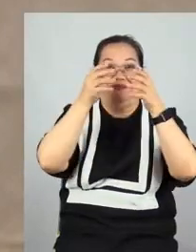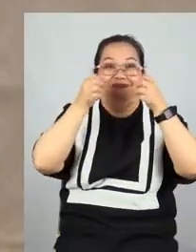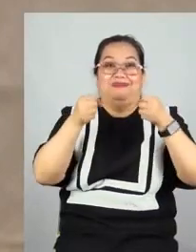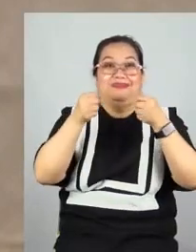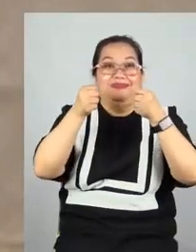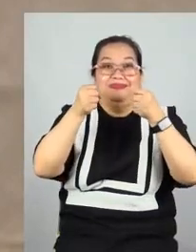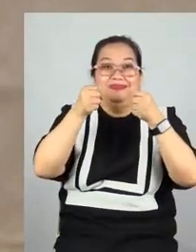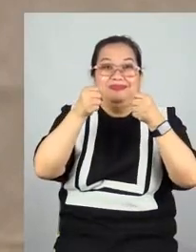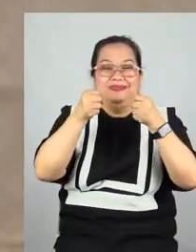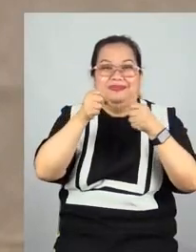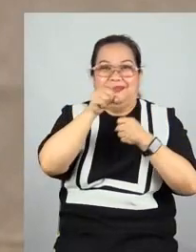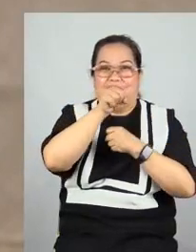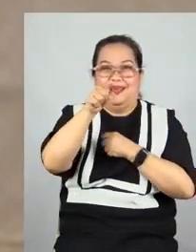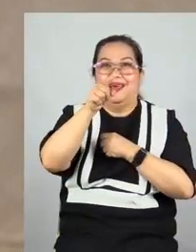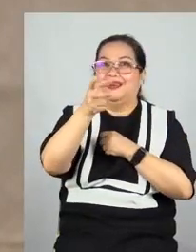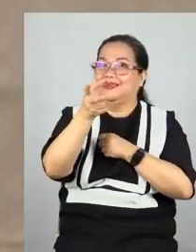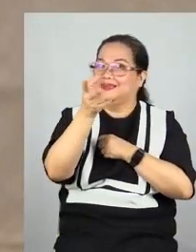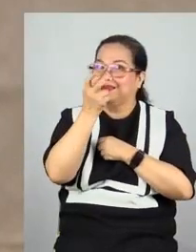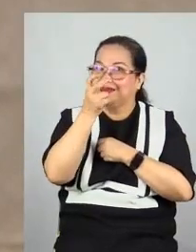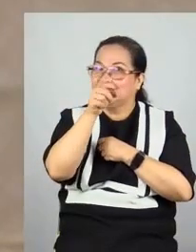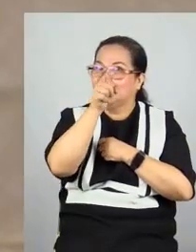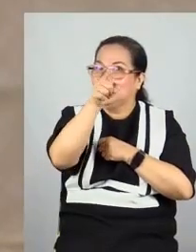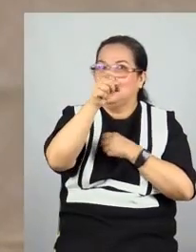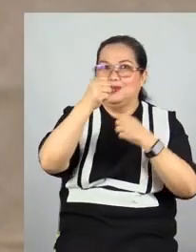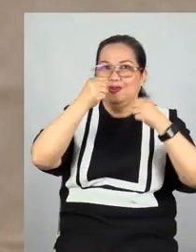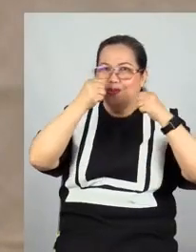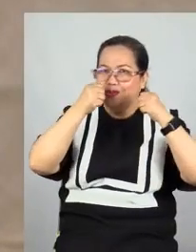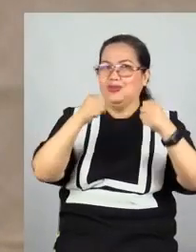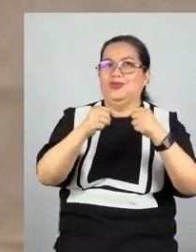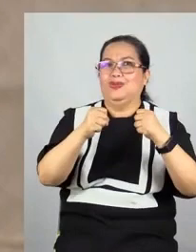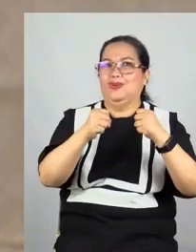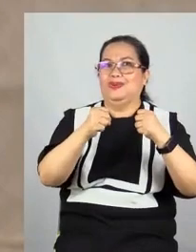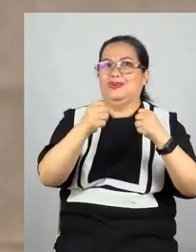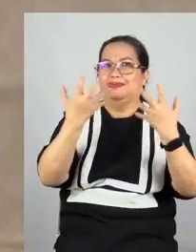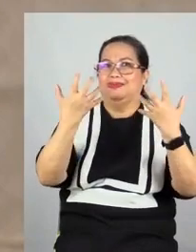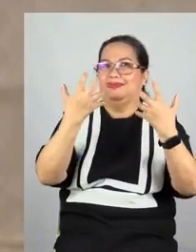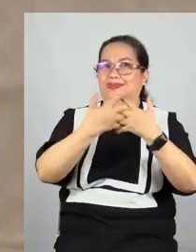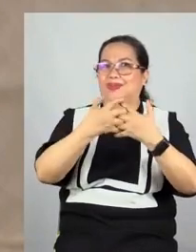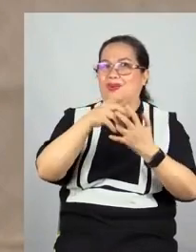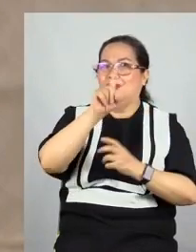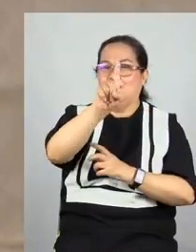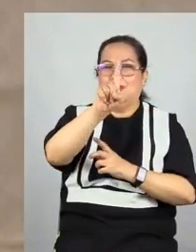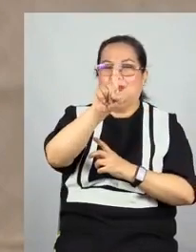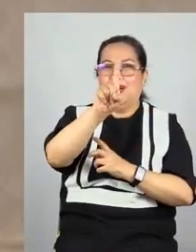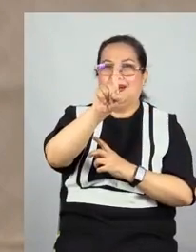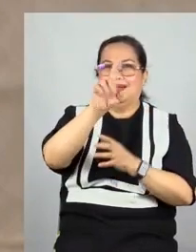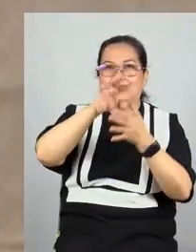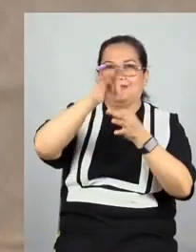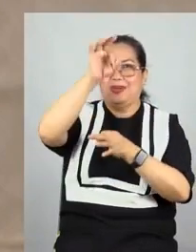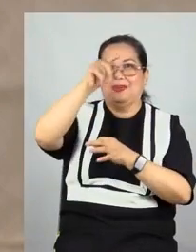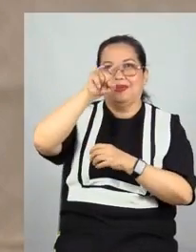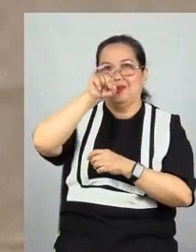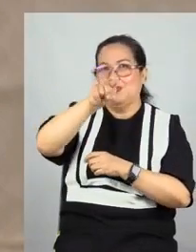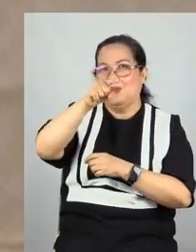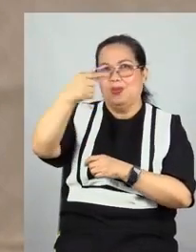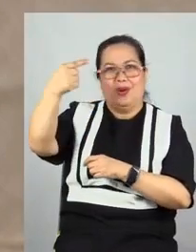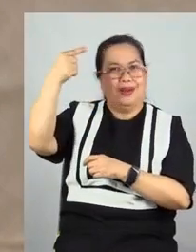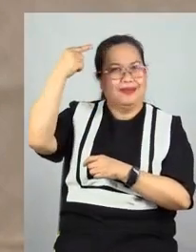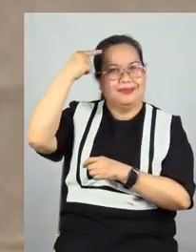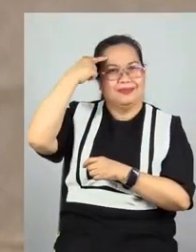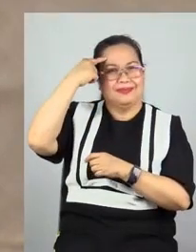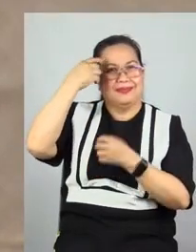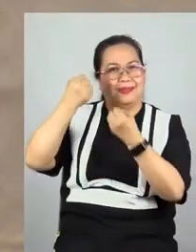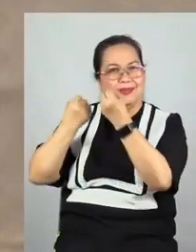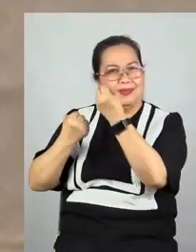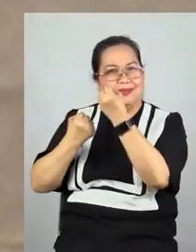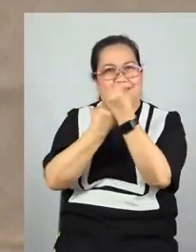are standing firm in one spirit, with one mind, striving side